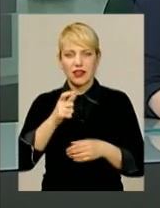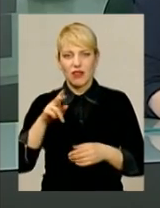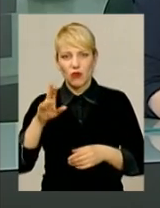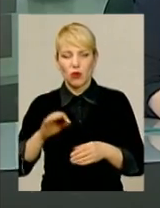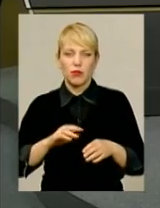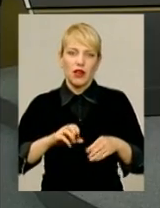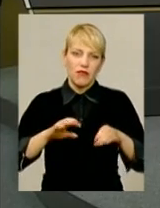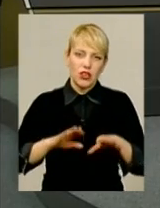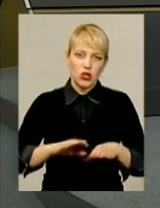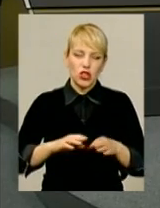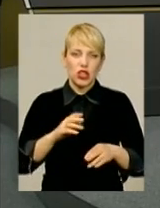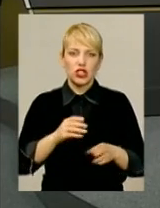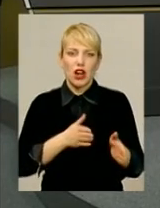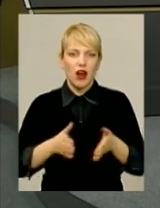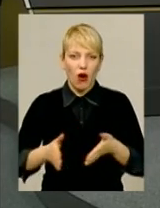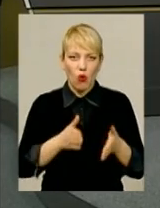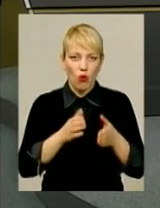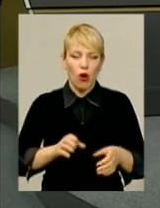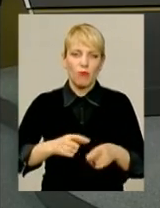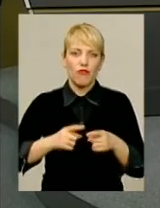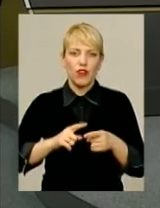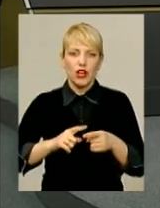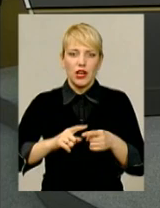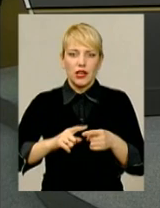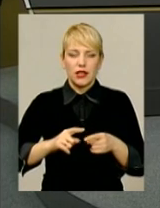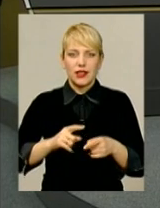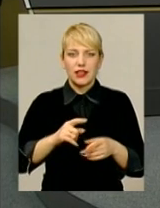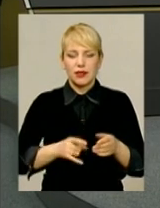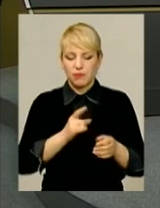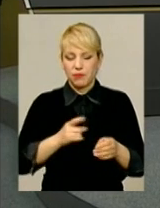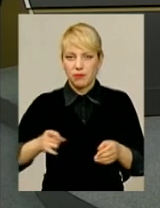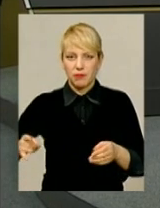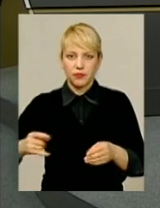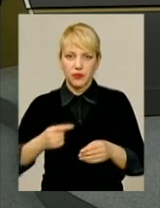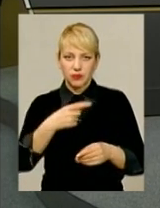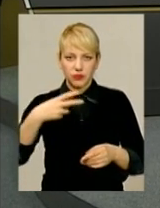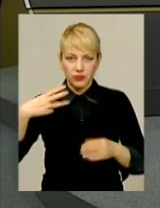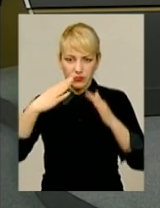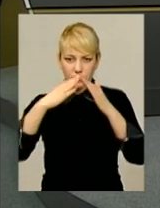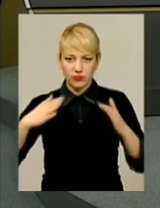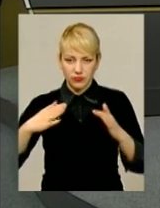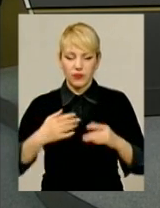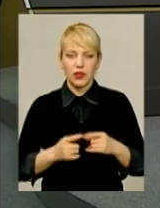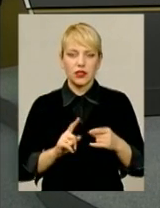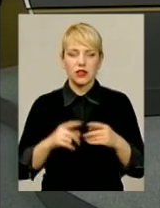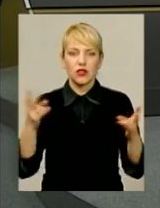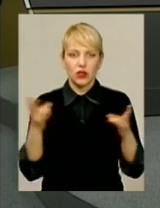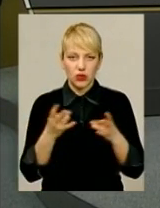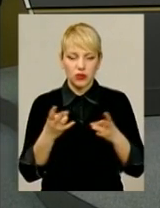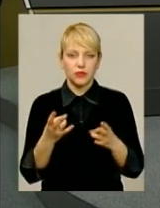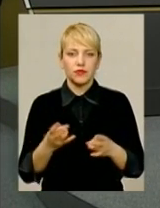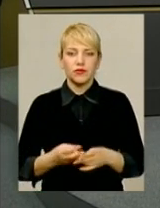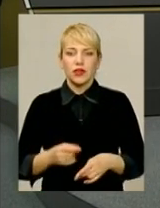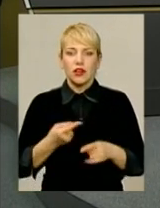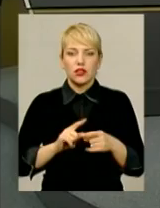шляхом будівництва багаторівневих наземних та підземних паркінгів. Чи можливе таке рішення у нас? Воно не тільки можливе, воно і необхідне.